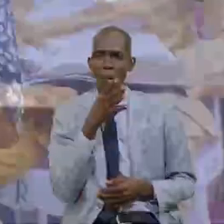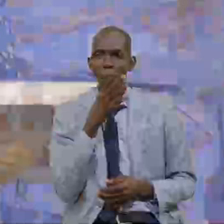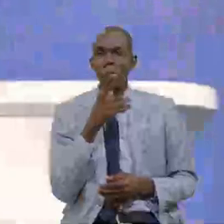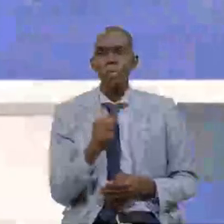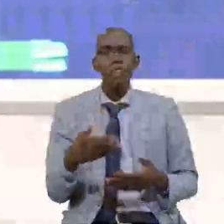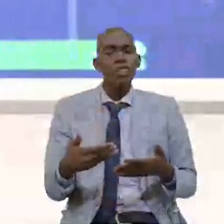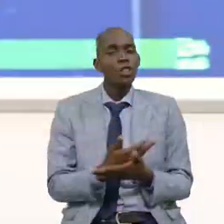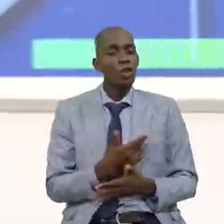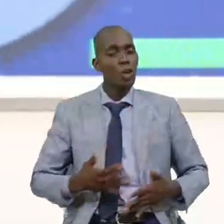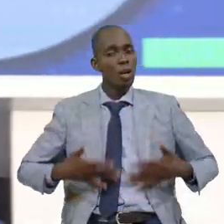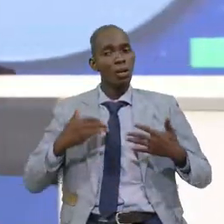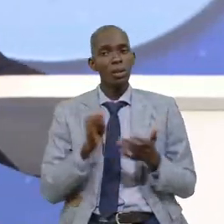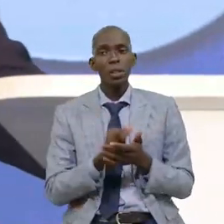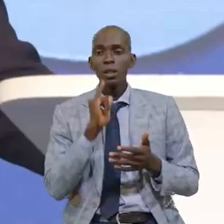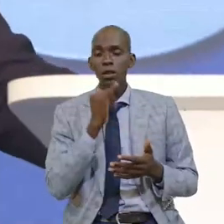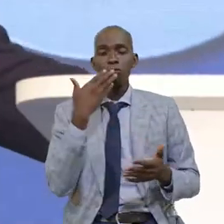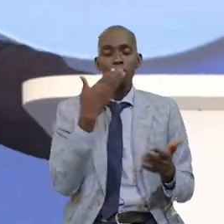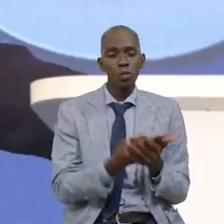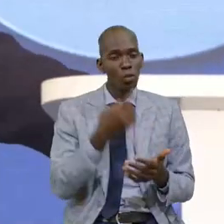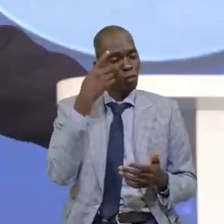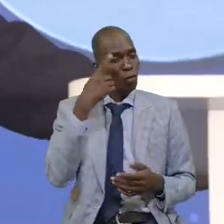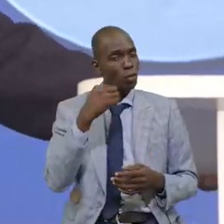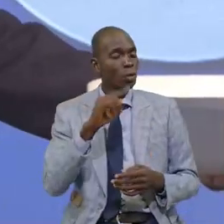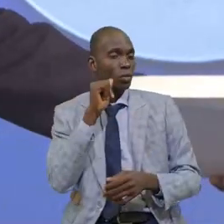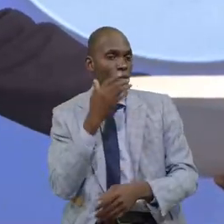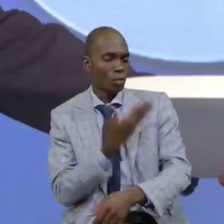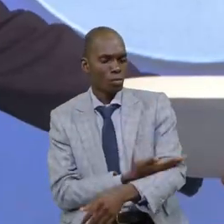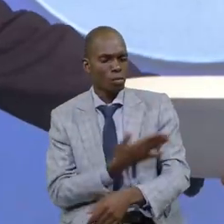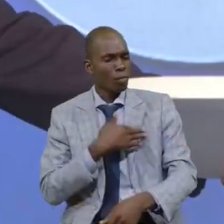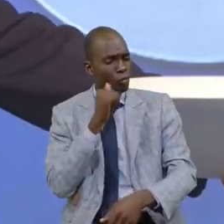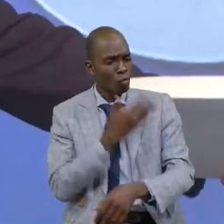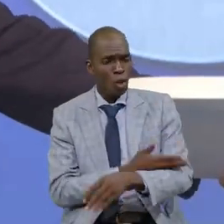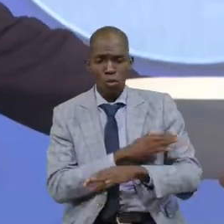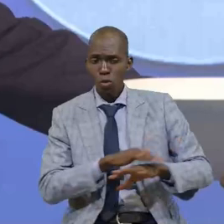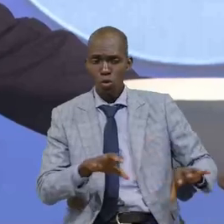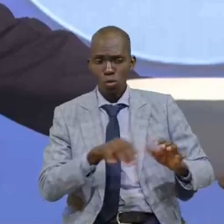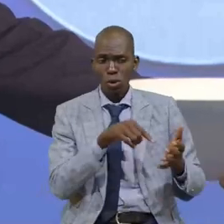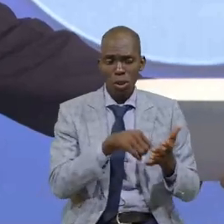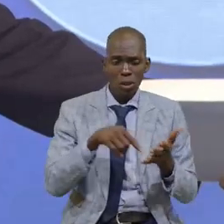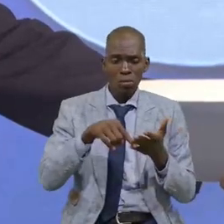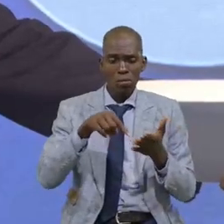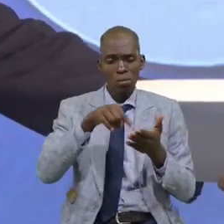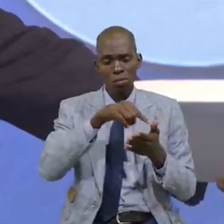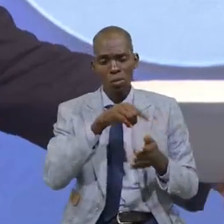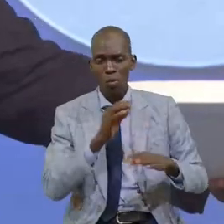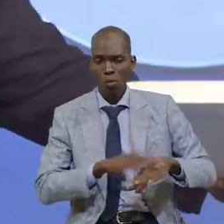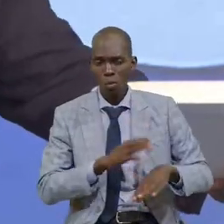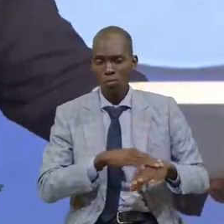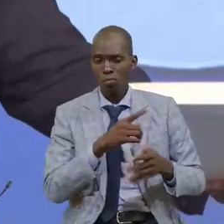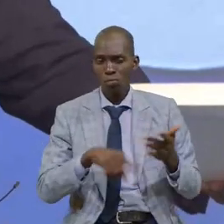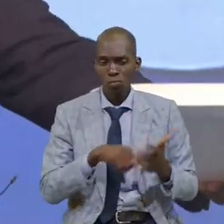vie qui est bonne pour ta fille, ma fille, ne fais pas ci, ne fais pas ça, ne fais pas ça.